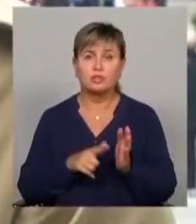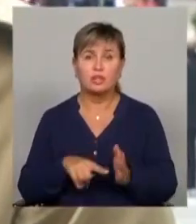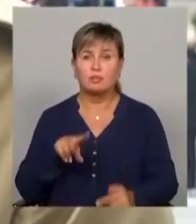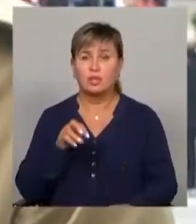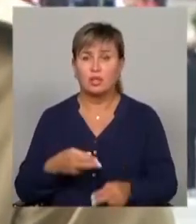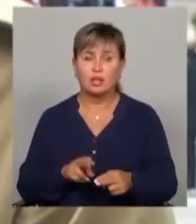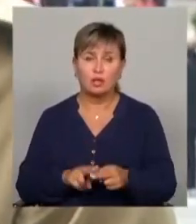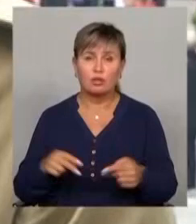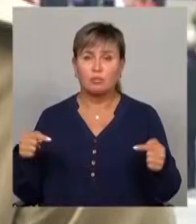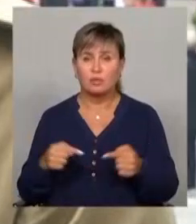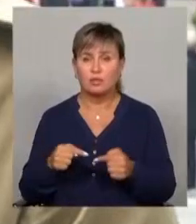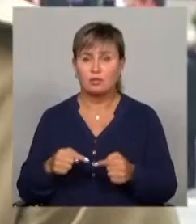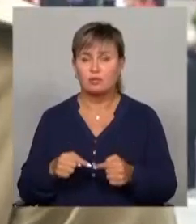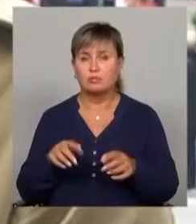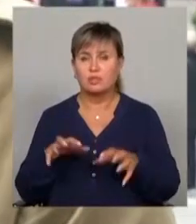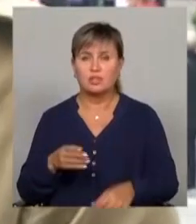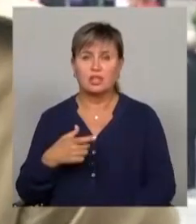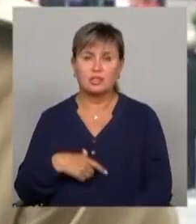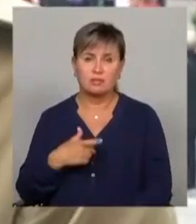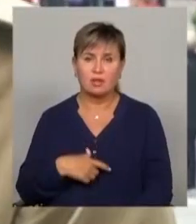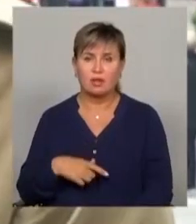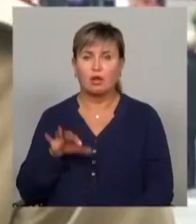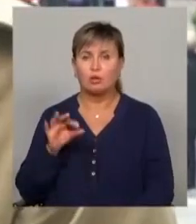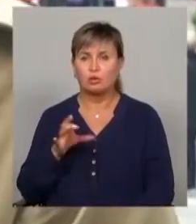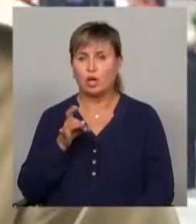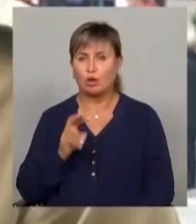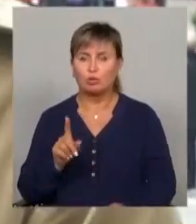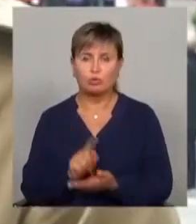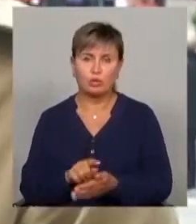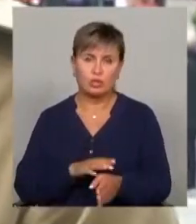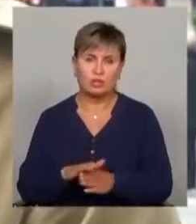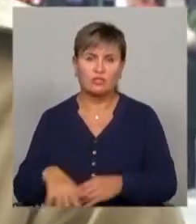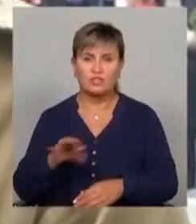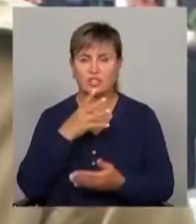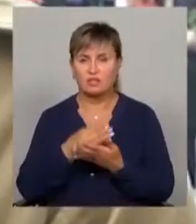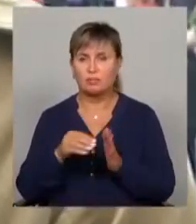которые определяет президент для себя, он, за этот срок он должен реализовать все свои программы.